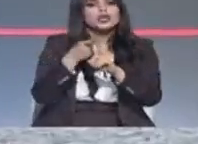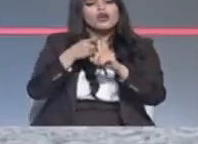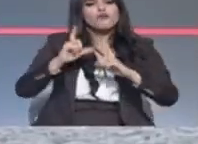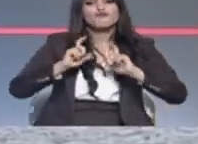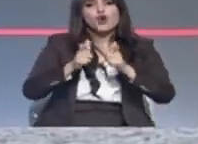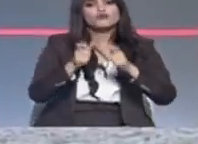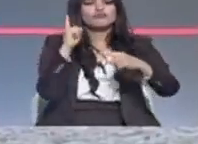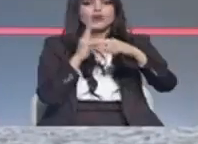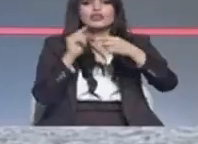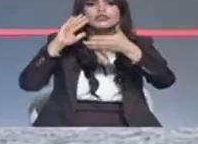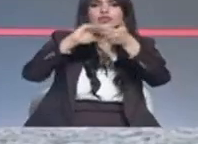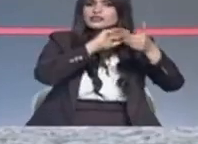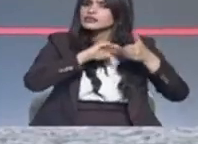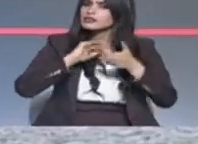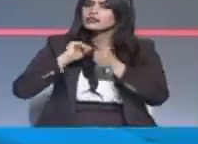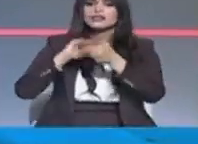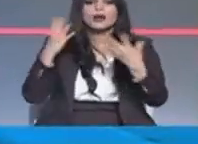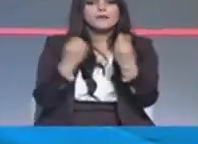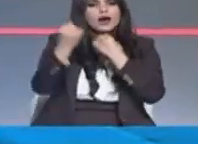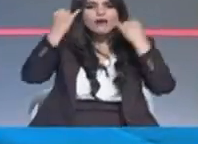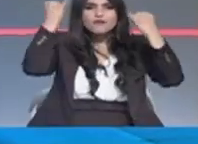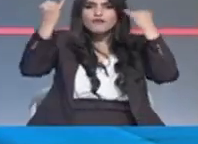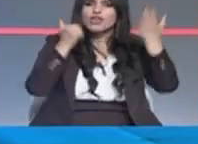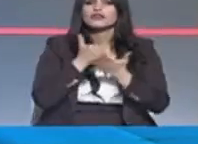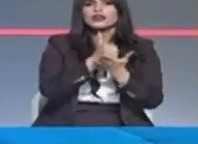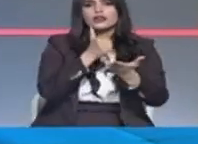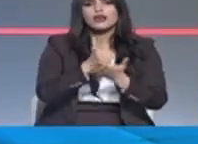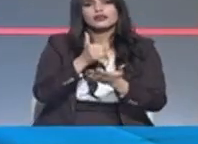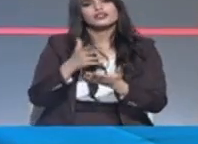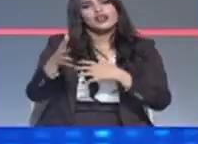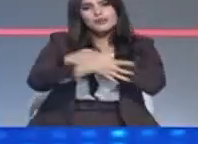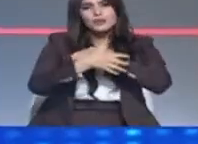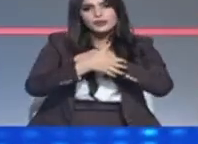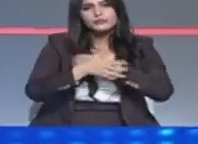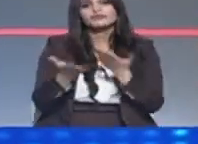إيجابية للتنسيق لفائدة مبادرات خيرية تساعد المحتاجين.